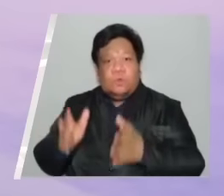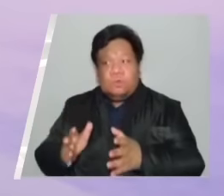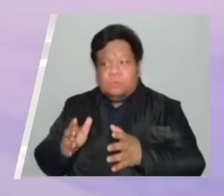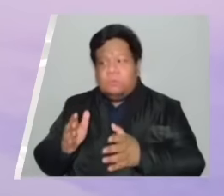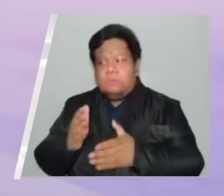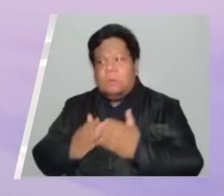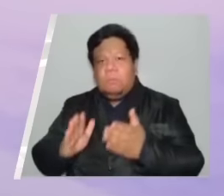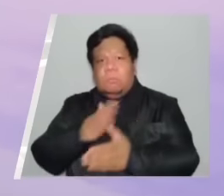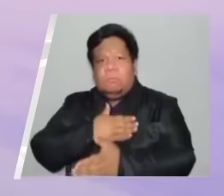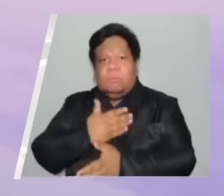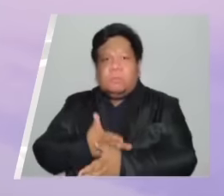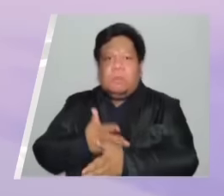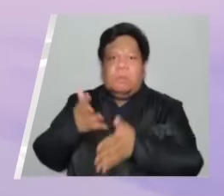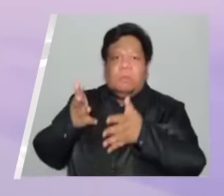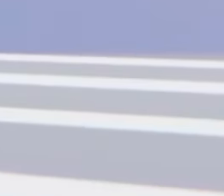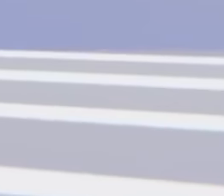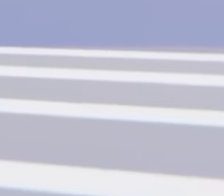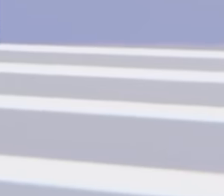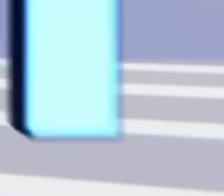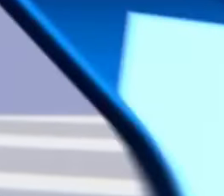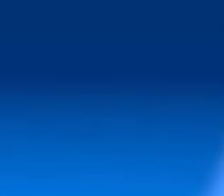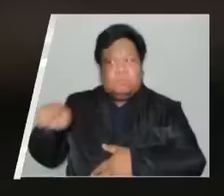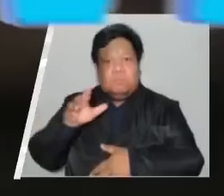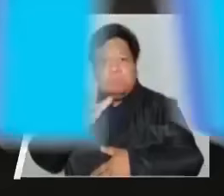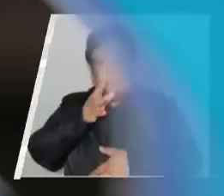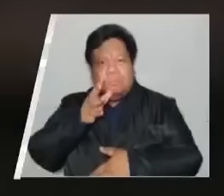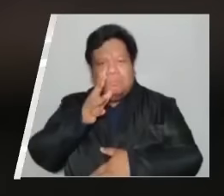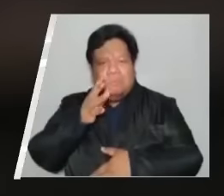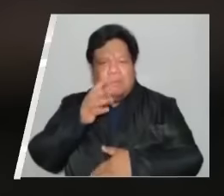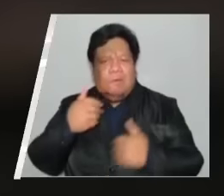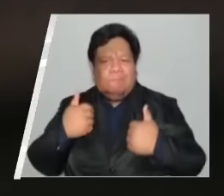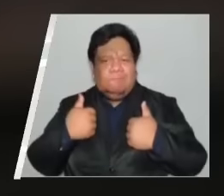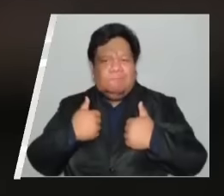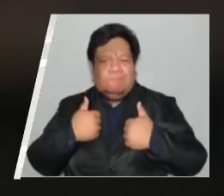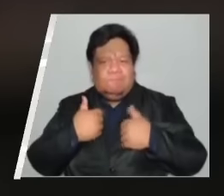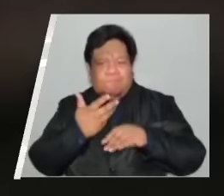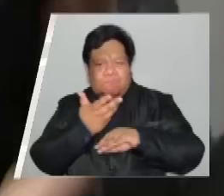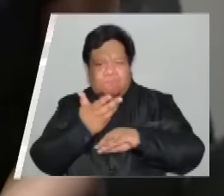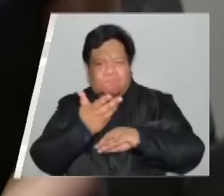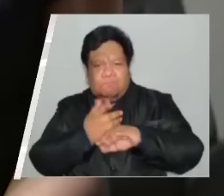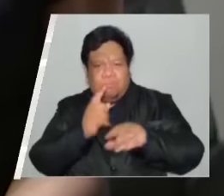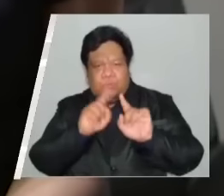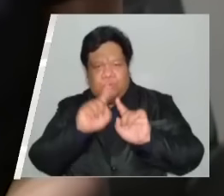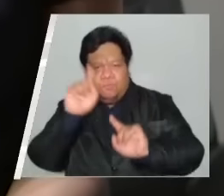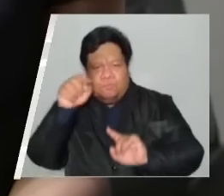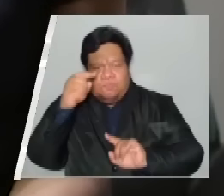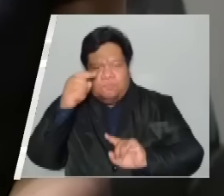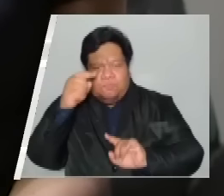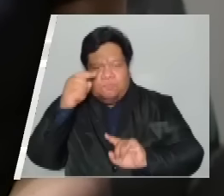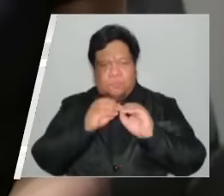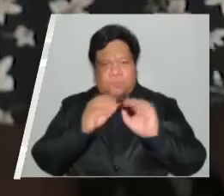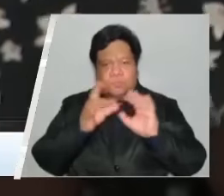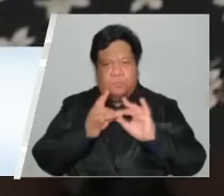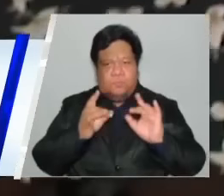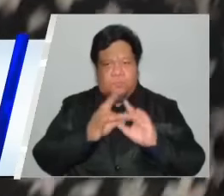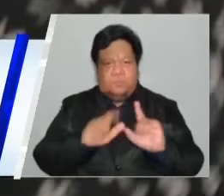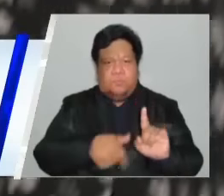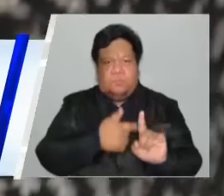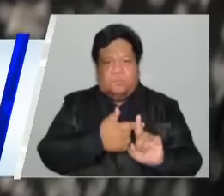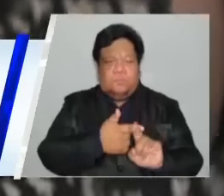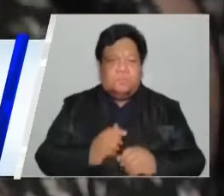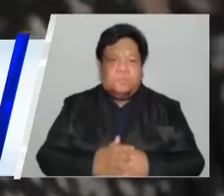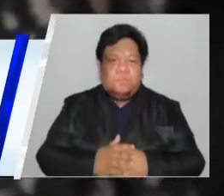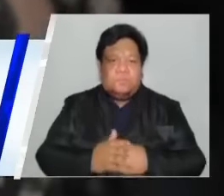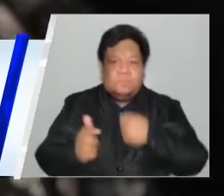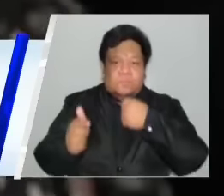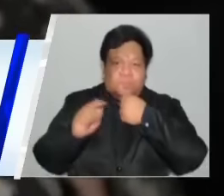si Marisol Abdurrahman, exclusive. Siya si Maya, hindi niya tunay na pangalan. May anak siyang isang taong gulang